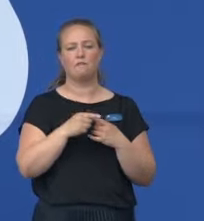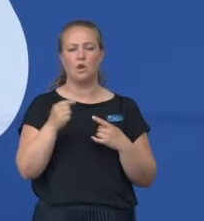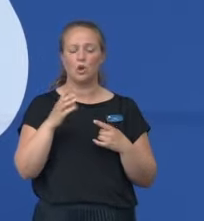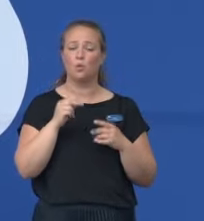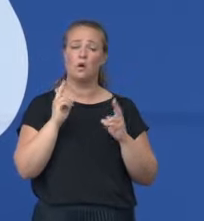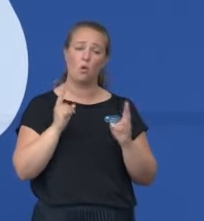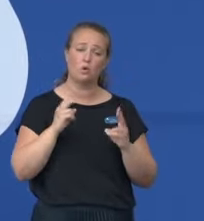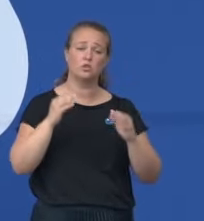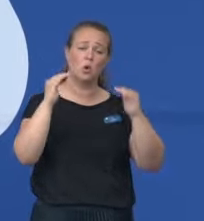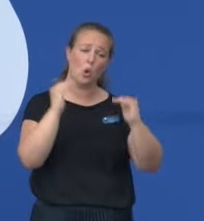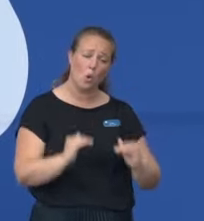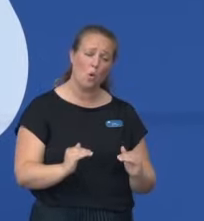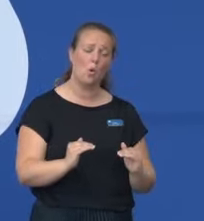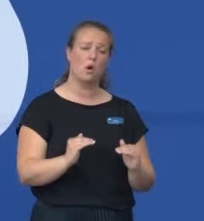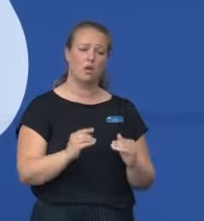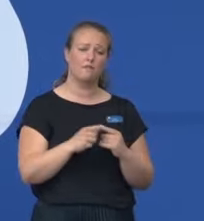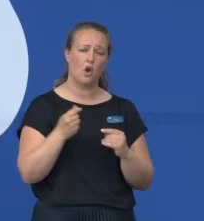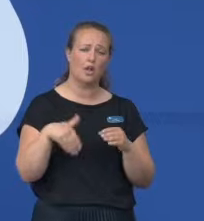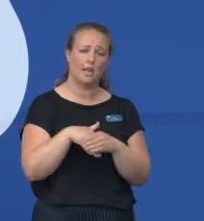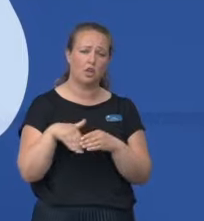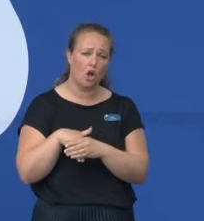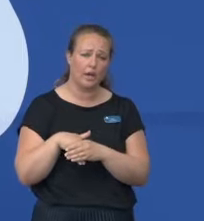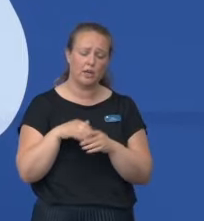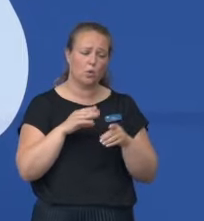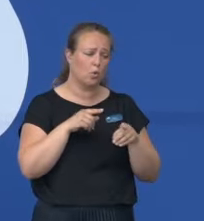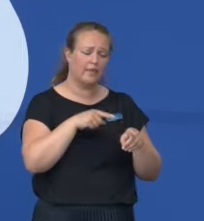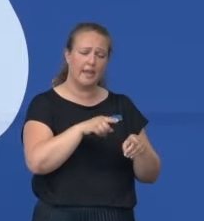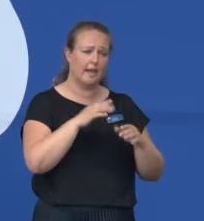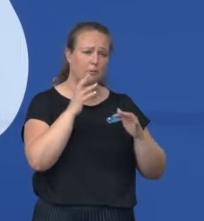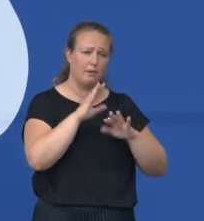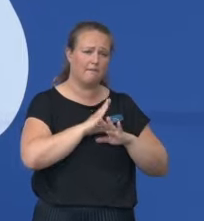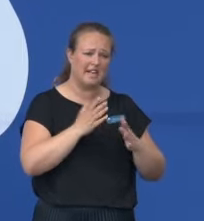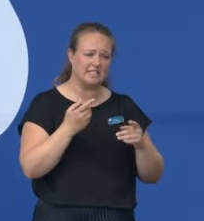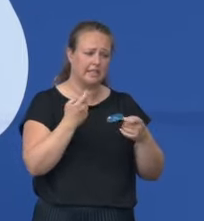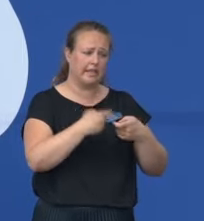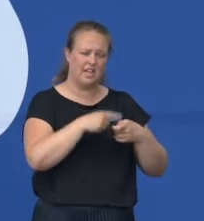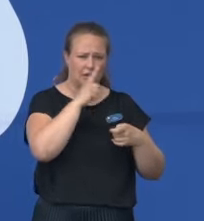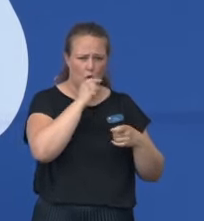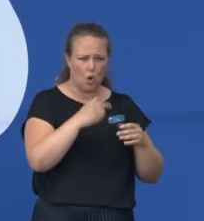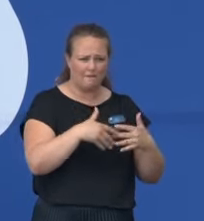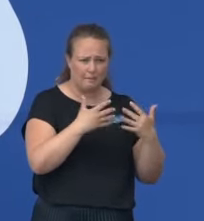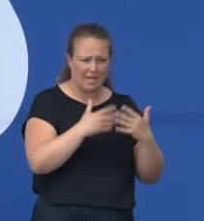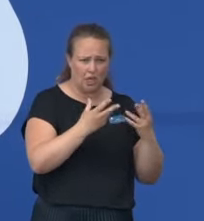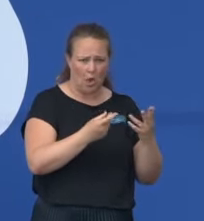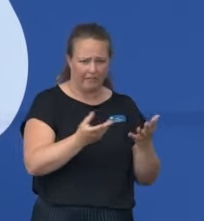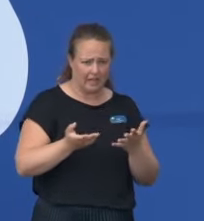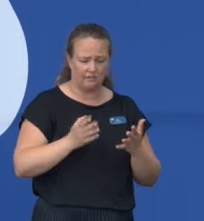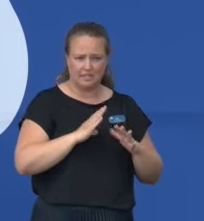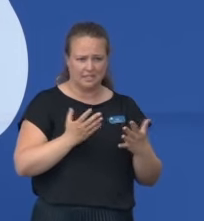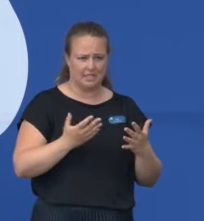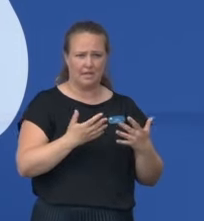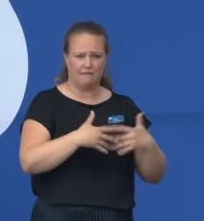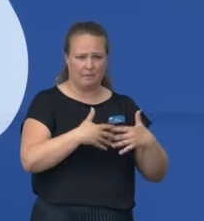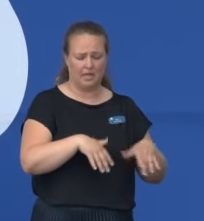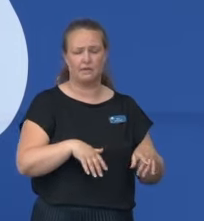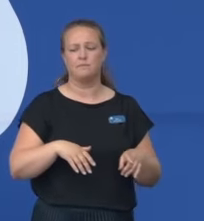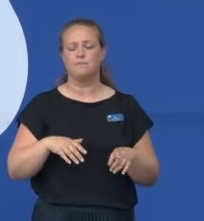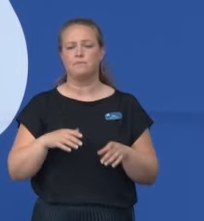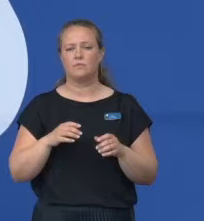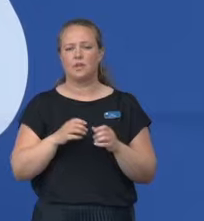valdeltagande bland unga så var ju det inte en faktor. Men om vi då vänder oss till Douglas Thor borta i änden, sista utläggningen om